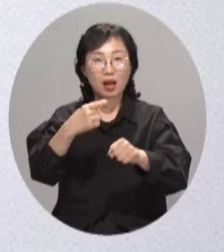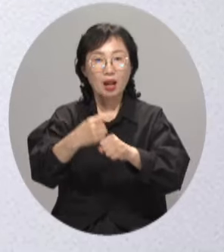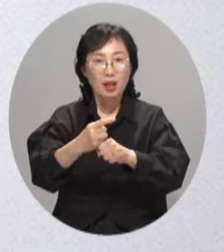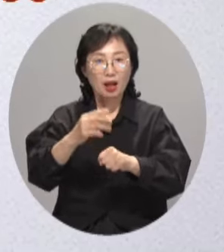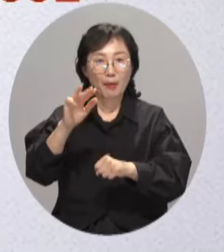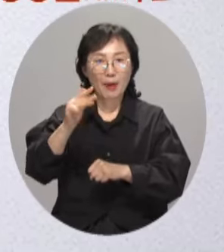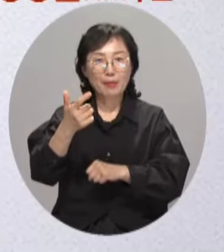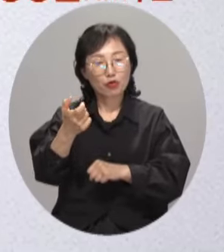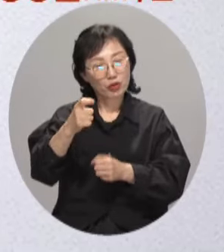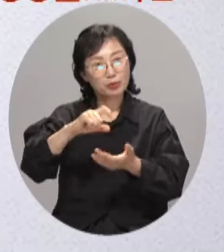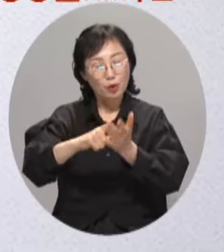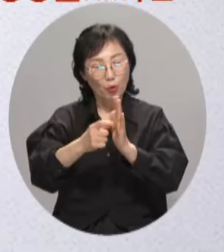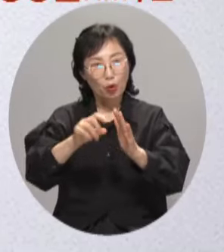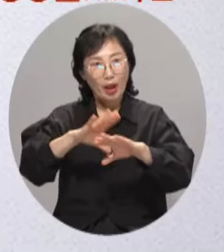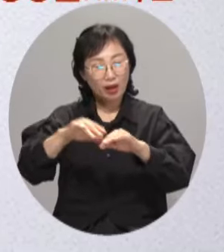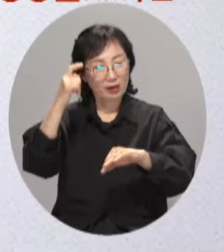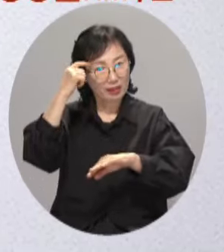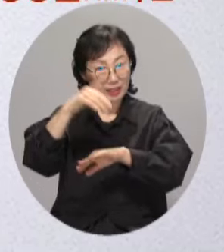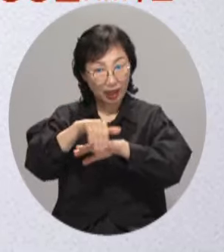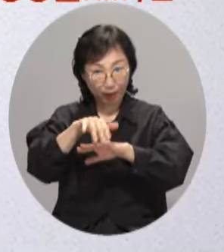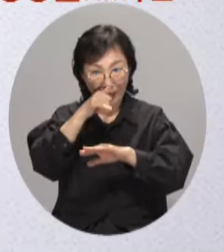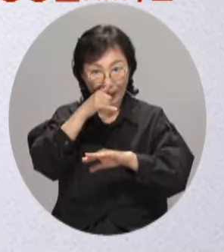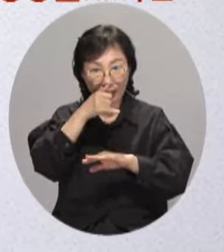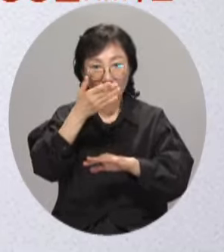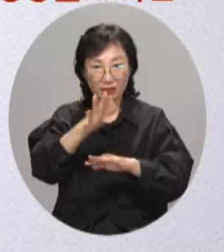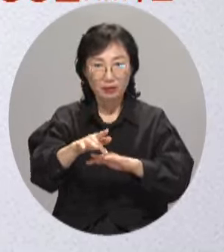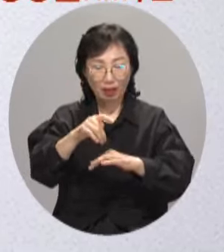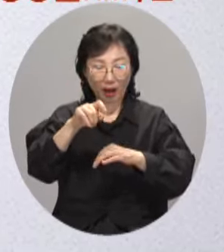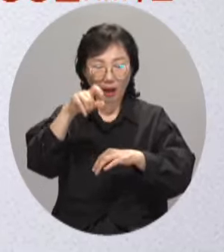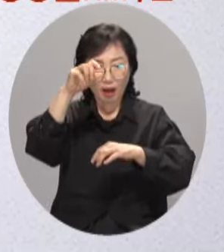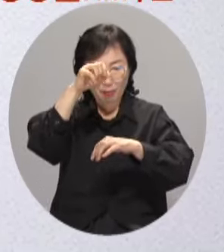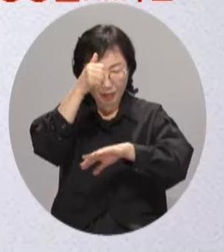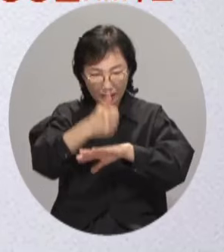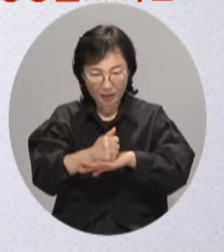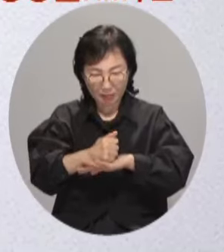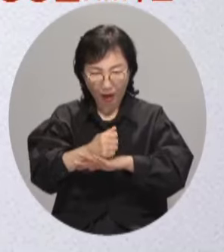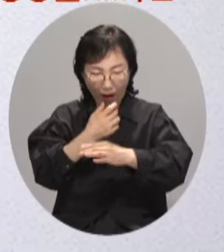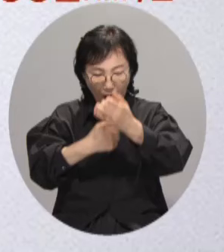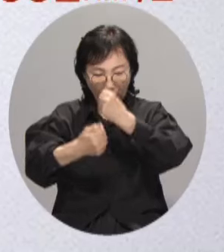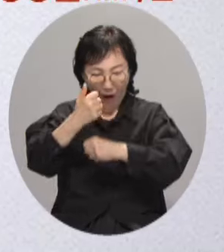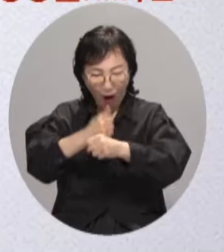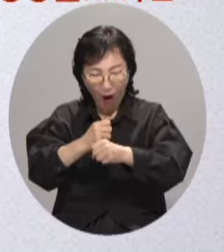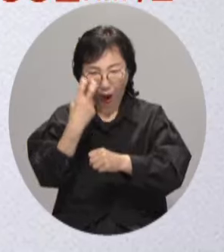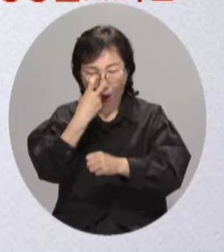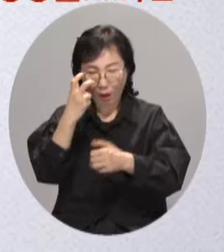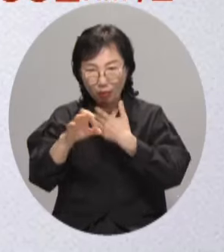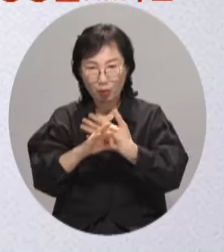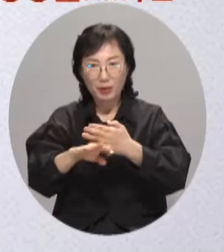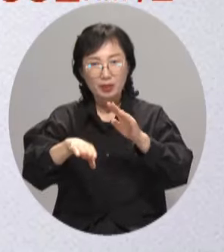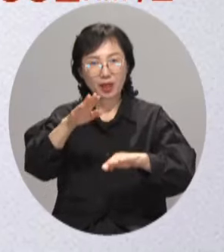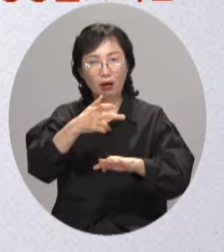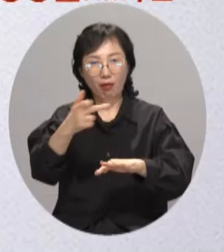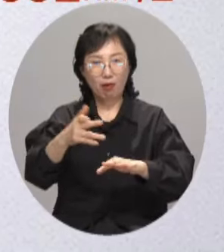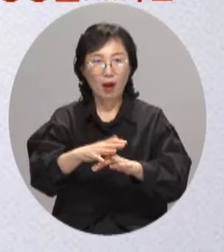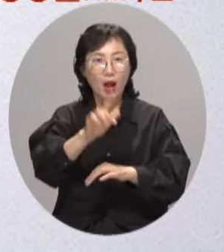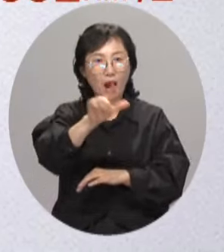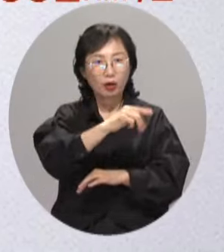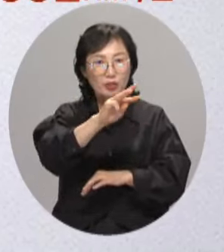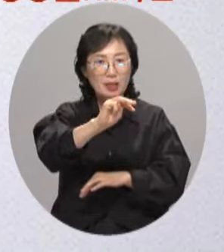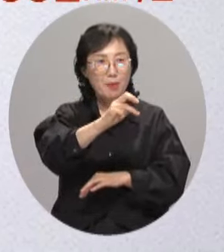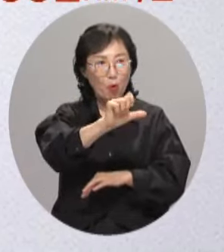확인됩니다. 하지만 실제 발생량을 놓고 역추적해보니 차이가 컸습니다. 하루